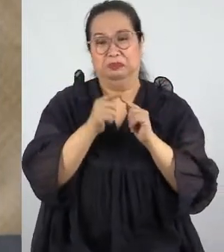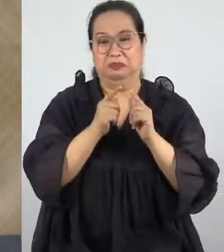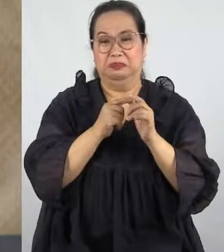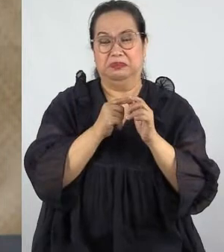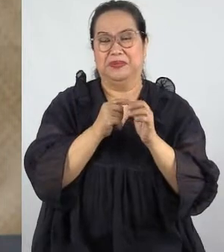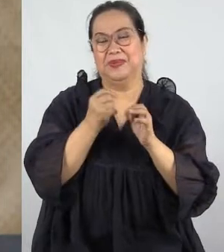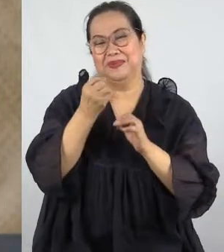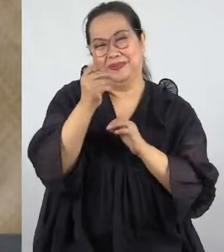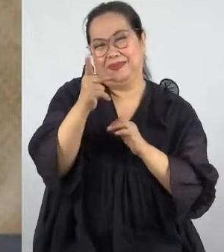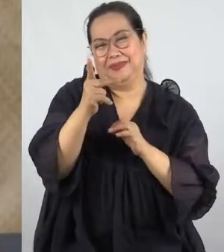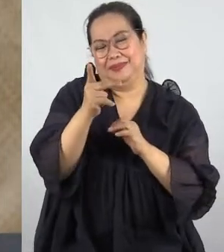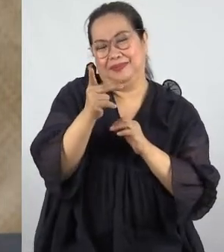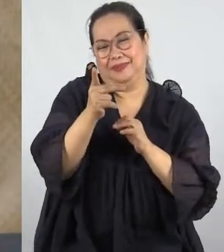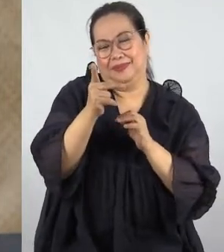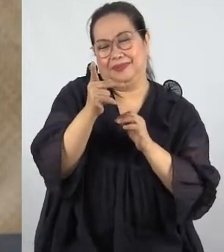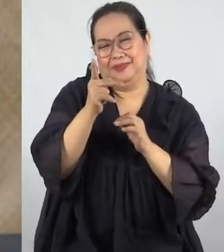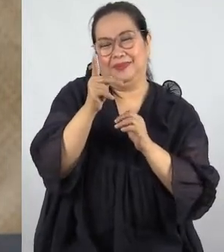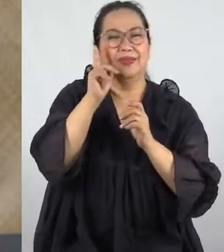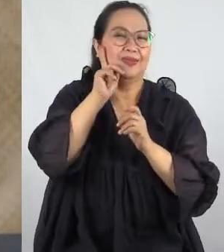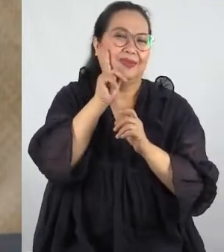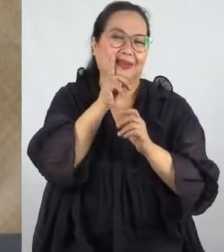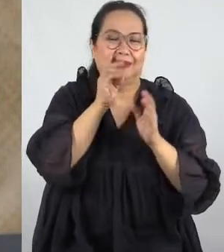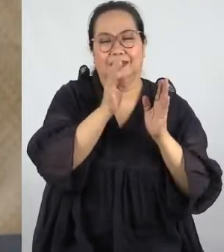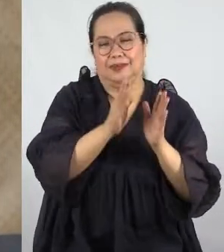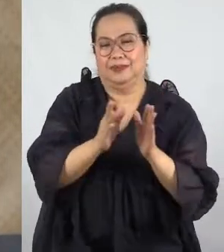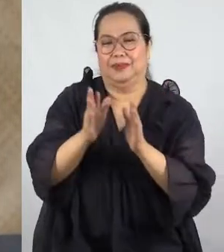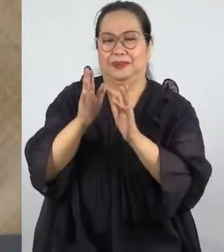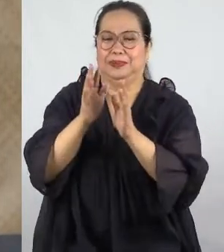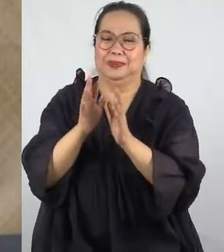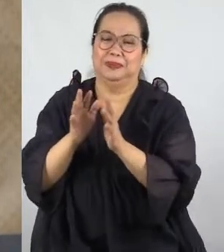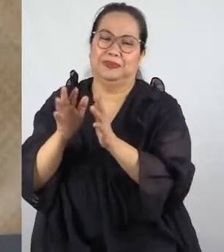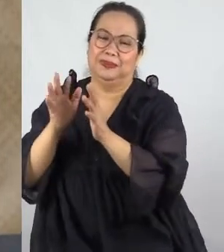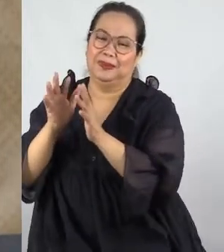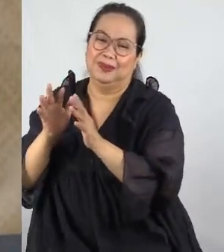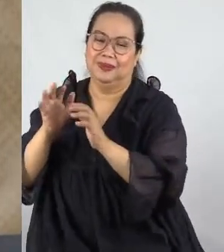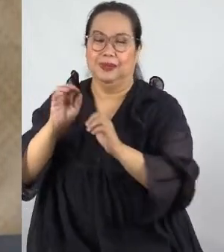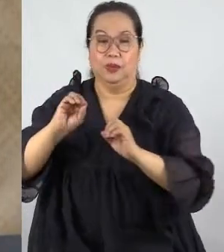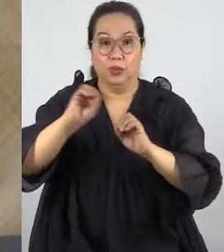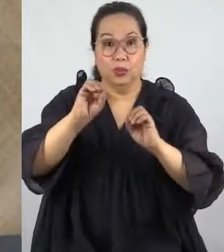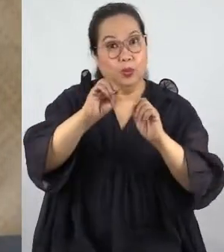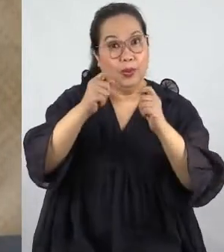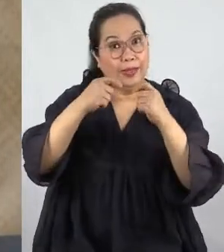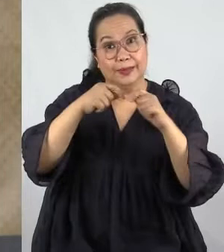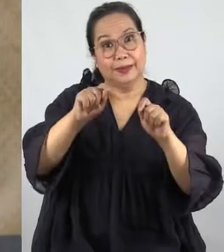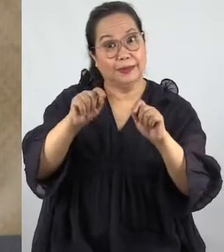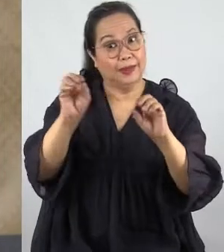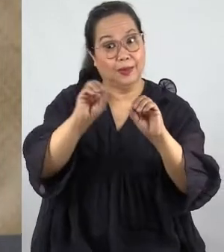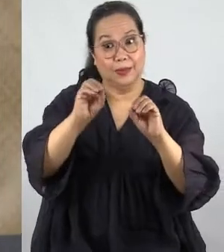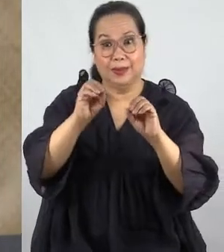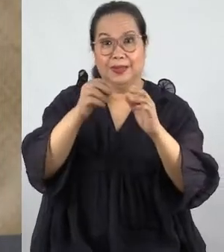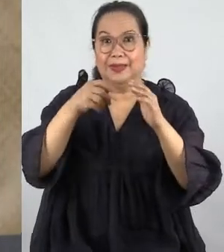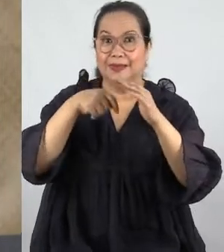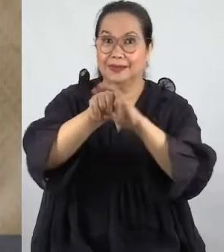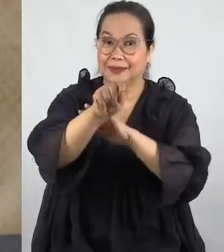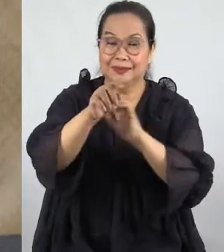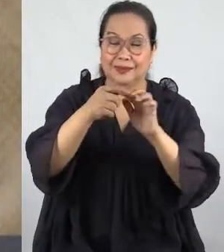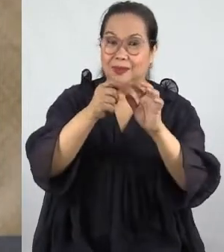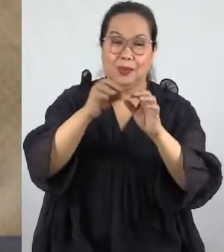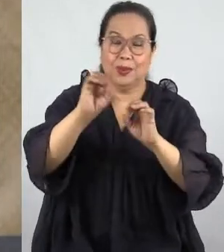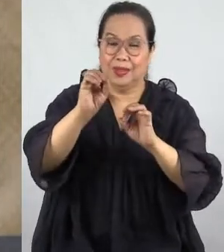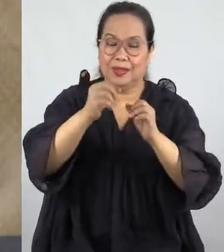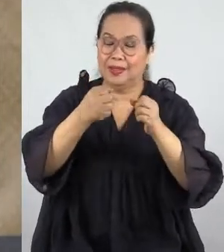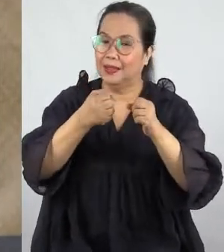pagpasakay-sakay na lang sa agos ng buhay, walang pagsusumikap, walang